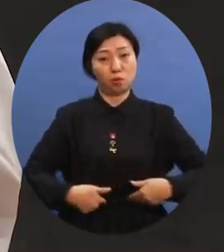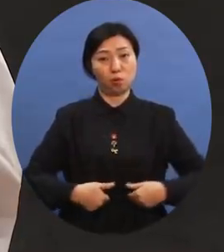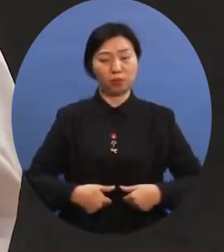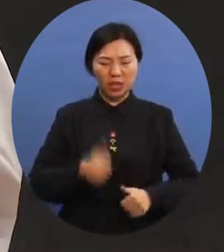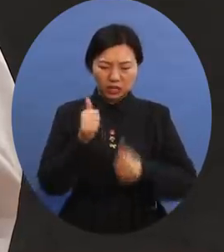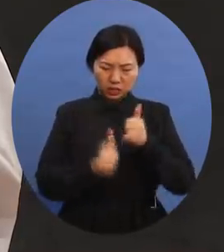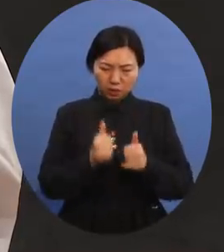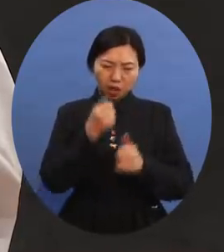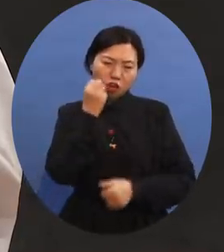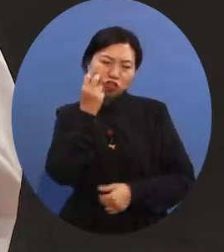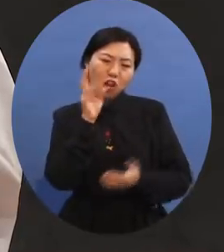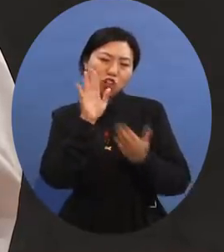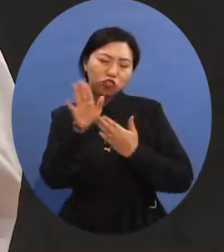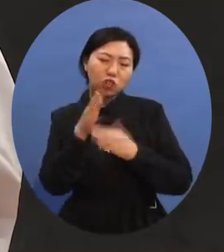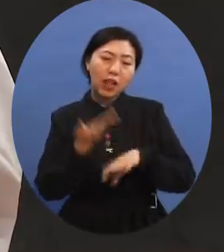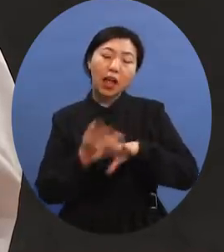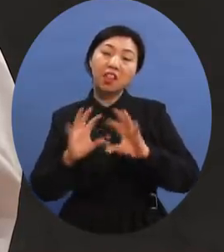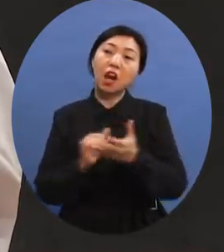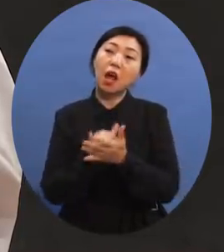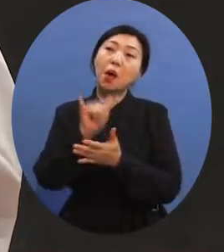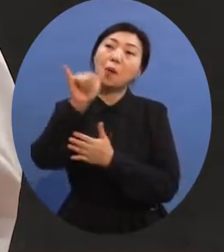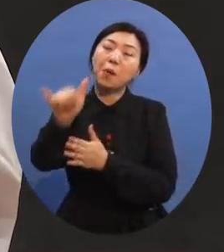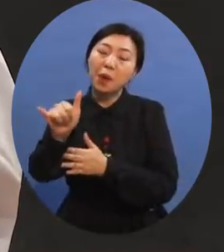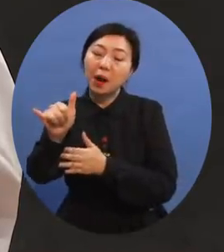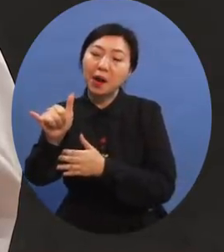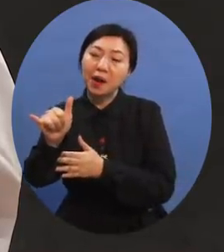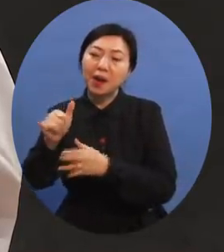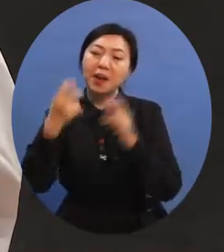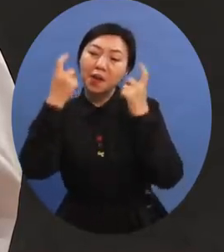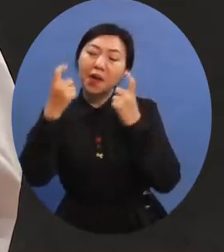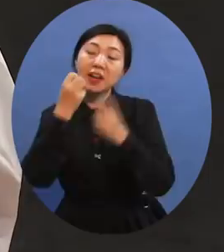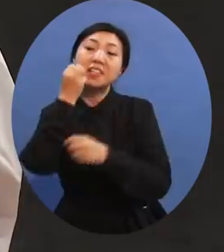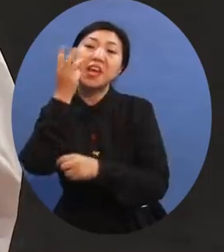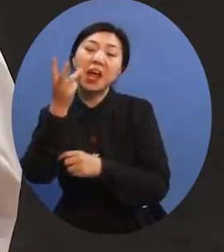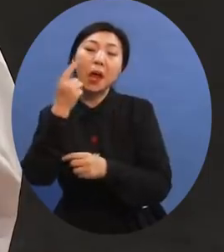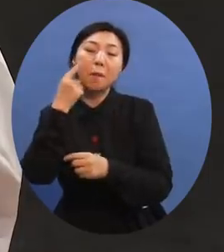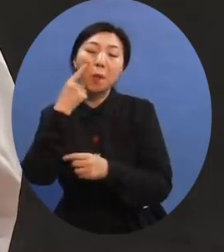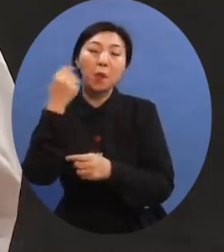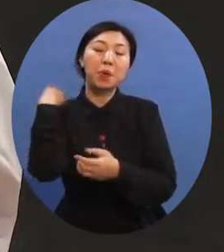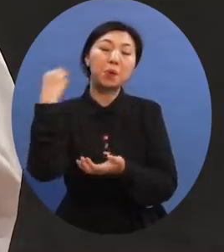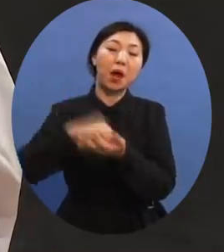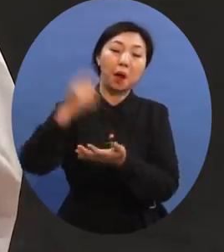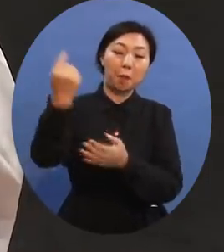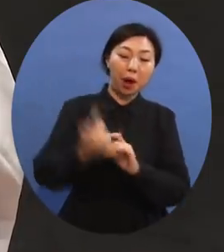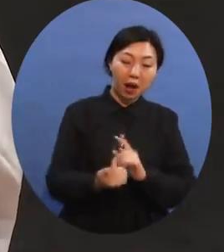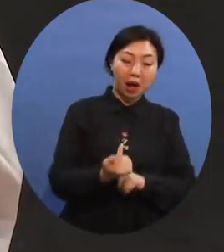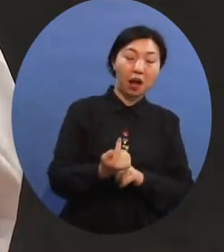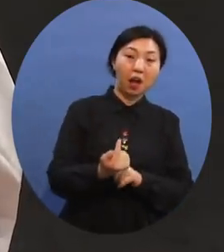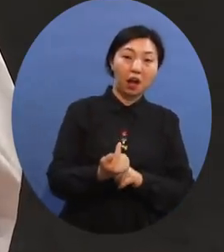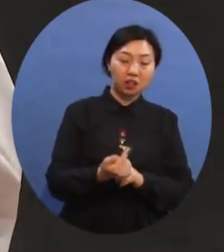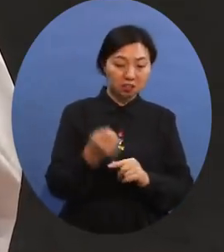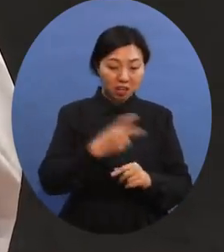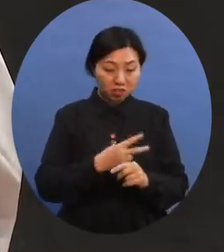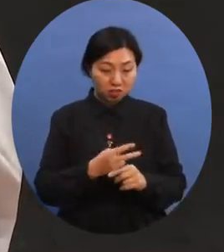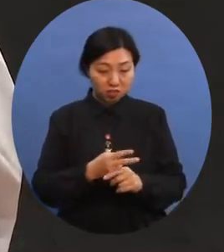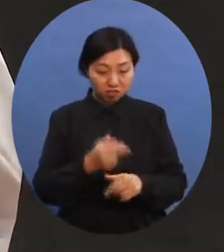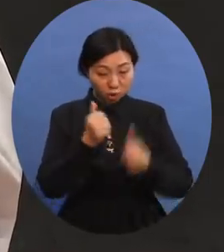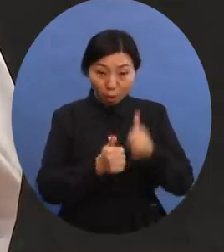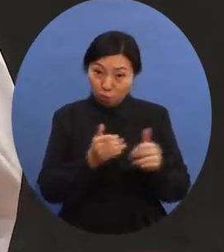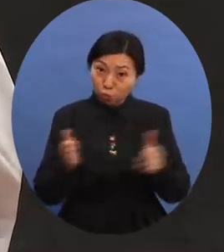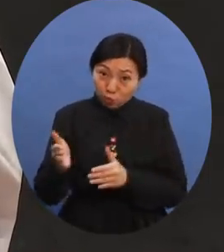그 고시 공부하다 두달 하다 해외여행 석달 갔다 와서 또 고시 공부 두달 하고 그러려고. 공부만 잘하면 그래도